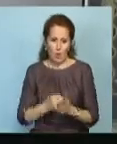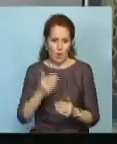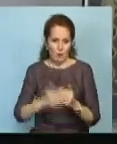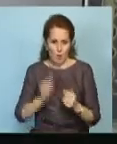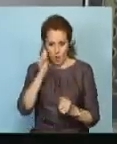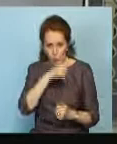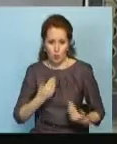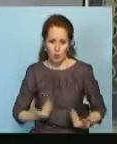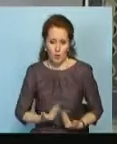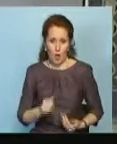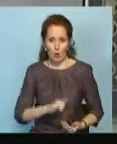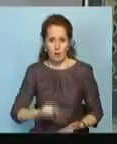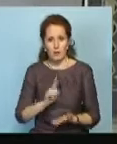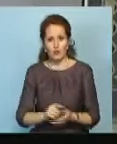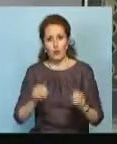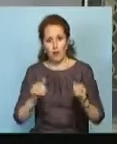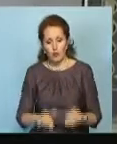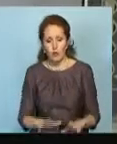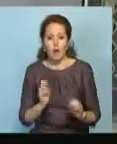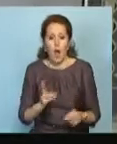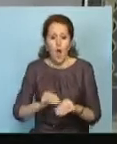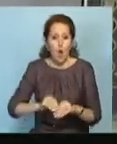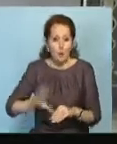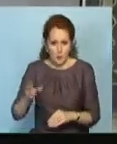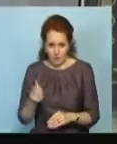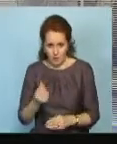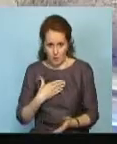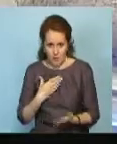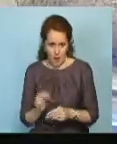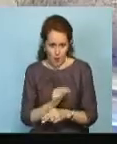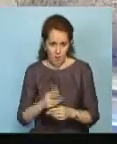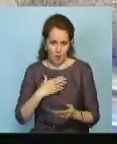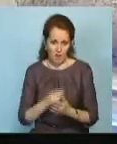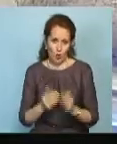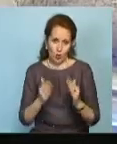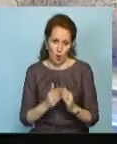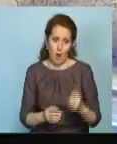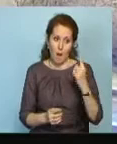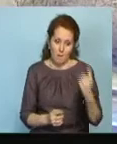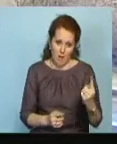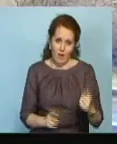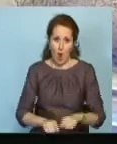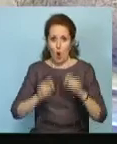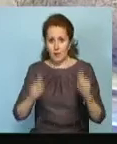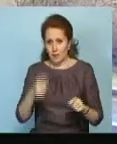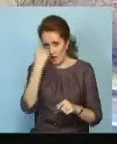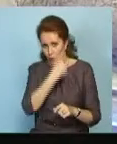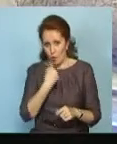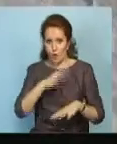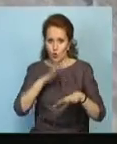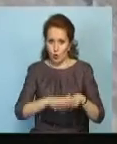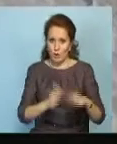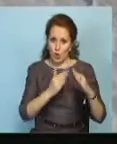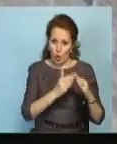Удмуртии должны решить, как именно они будут копить деньги на ремонт своего дома. Тут возможны 2 варианта. Открыть индивидуальный счет на дом или вносить